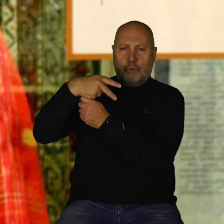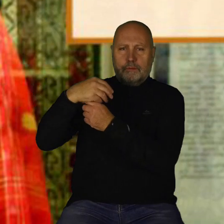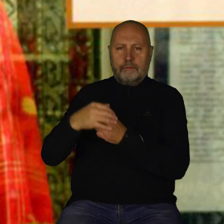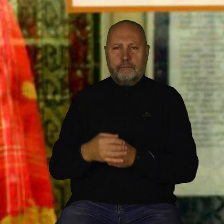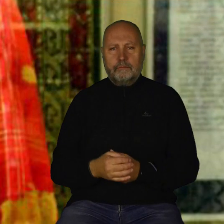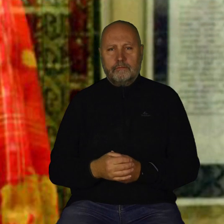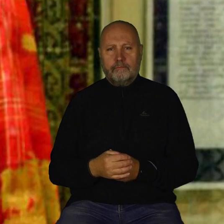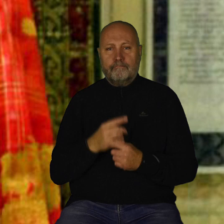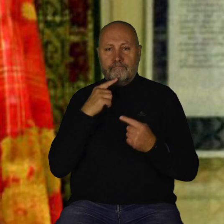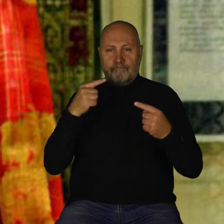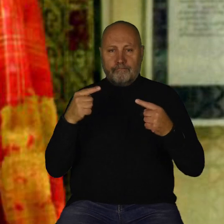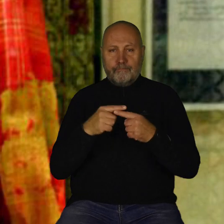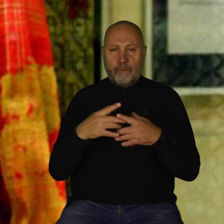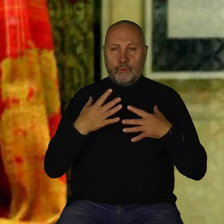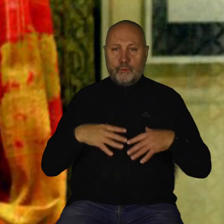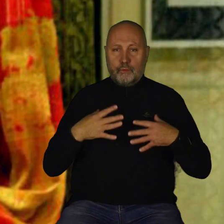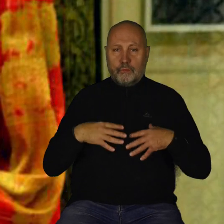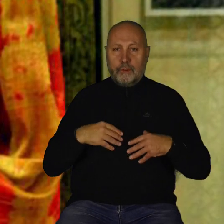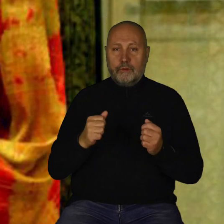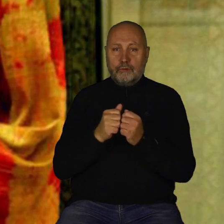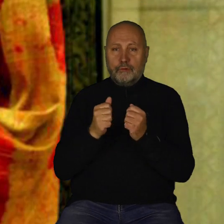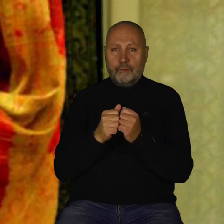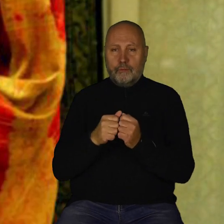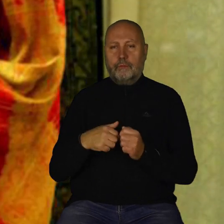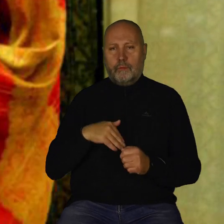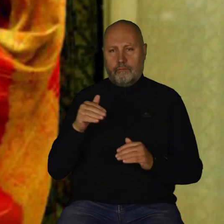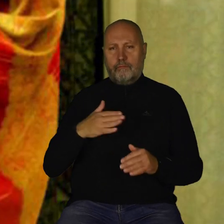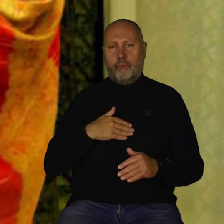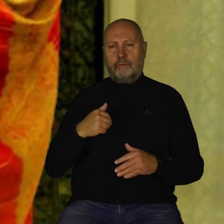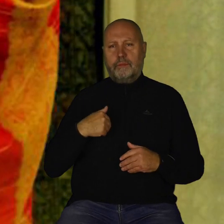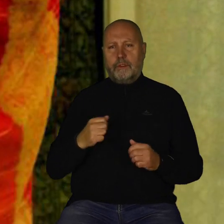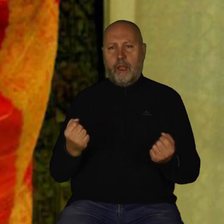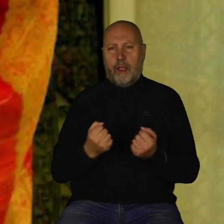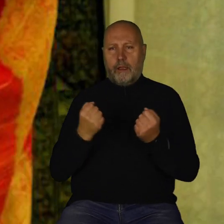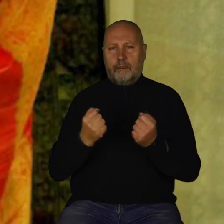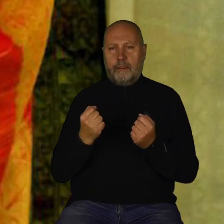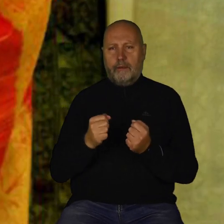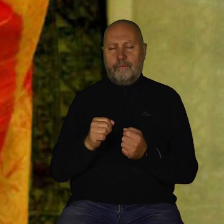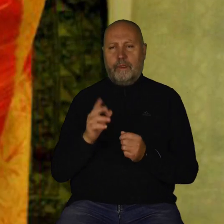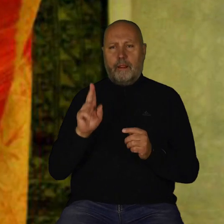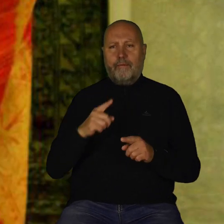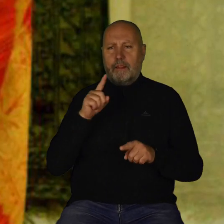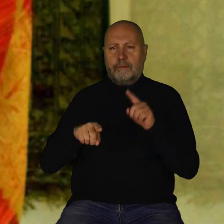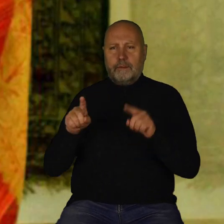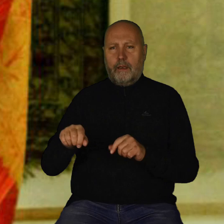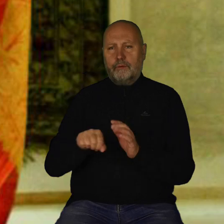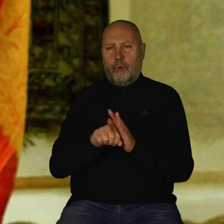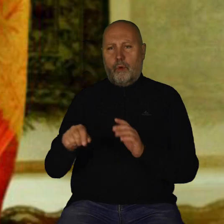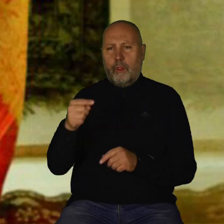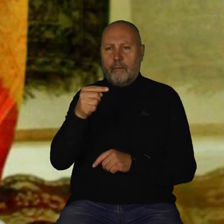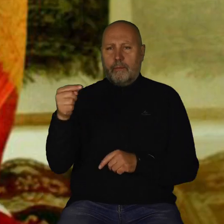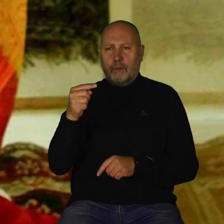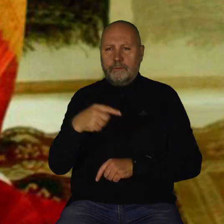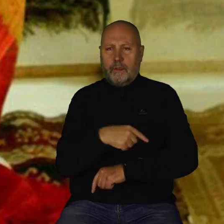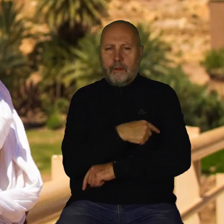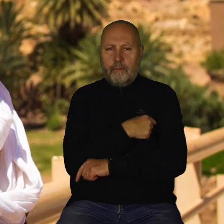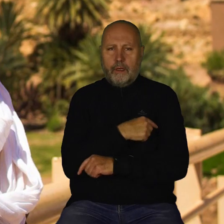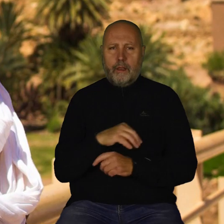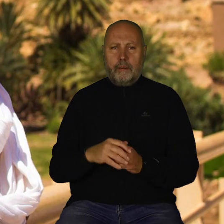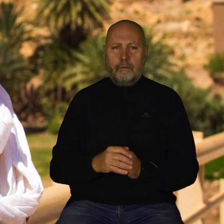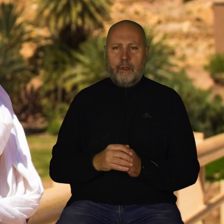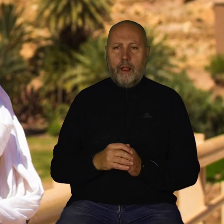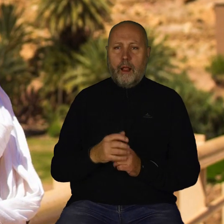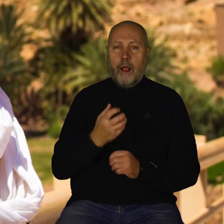czy promienie słoneczne odpowiedni strój zimą sprawia że jesteśmy aktywni mimo minusowych temperatur